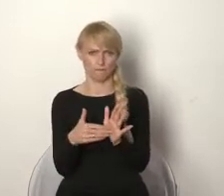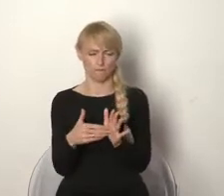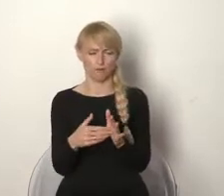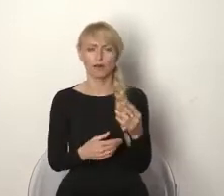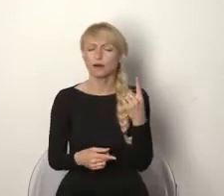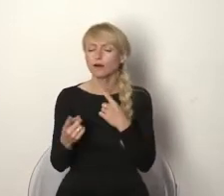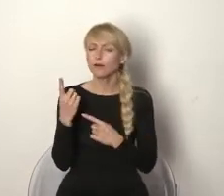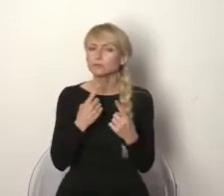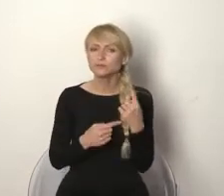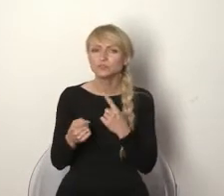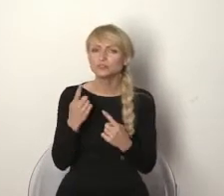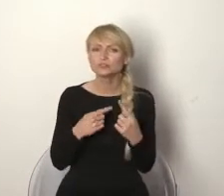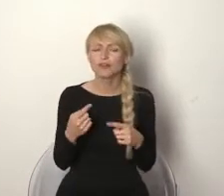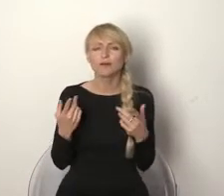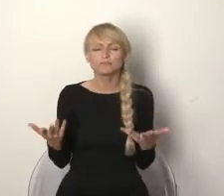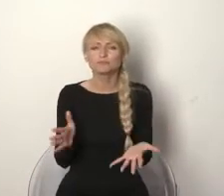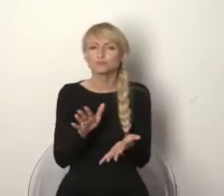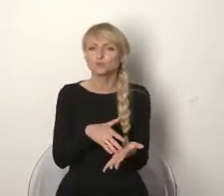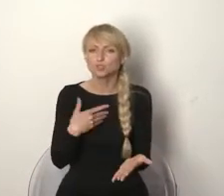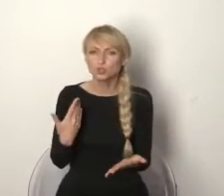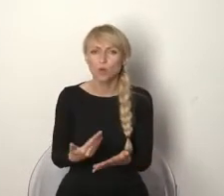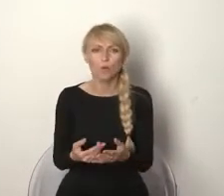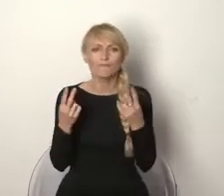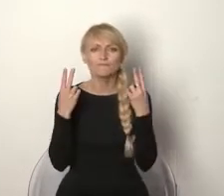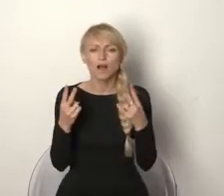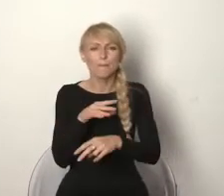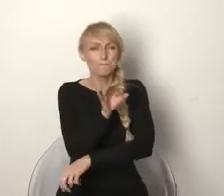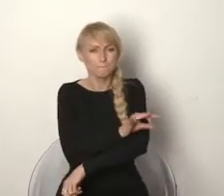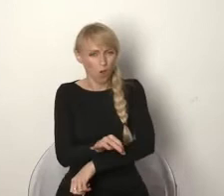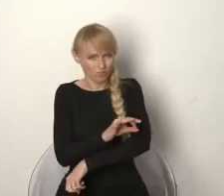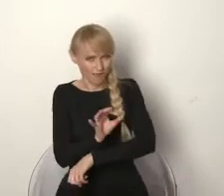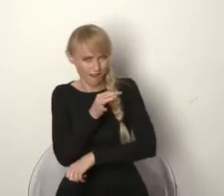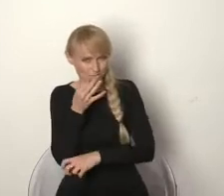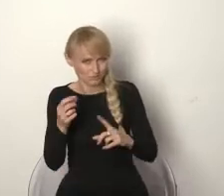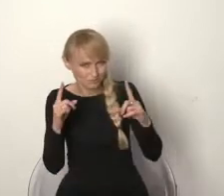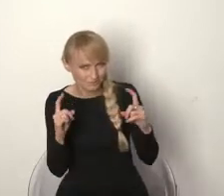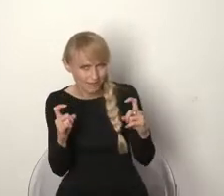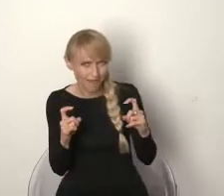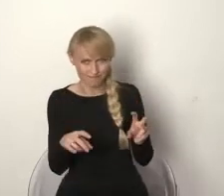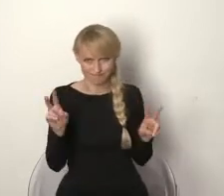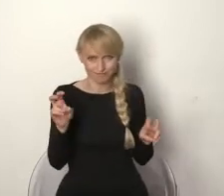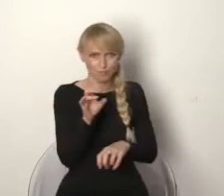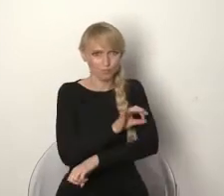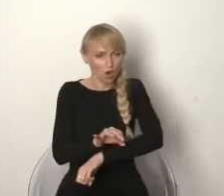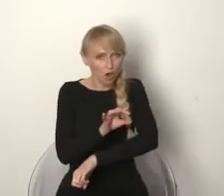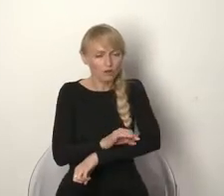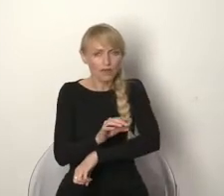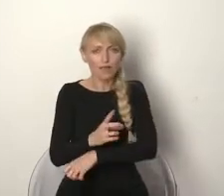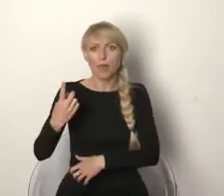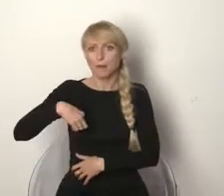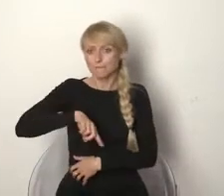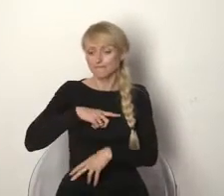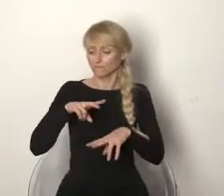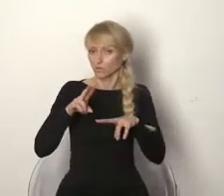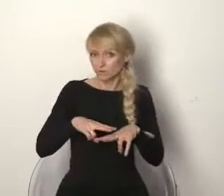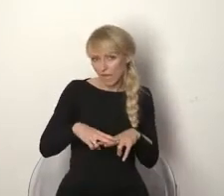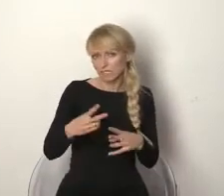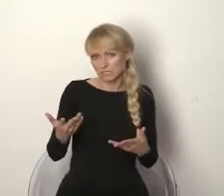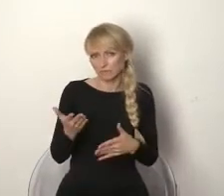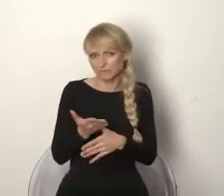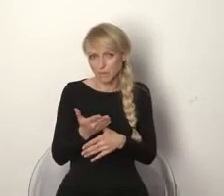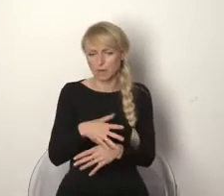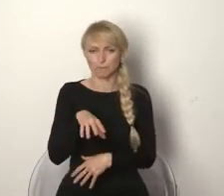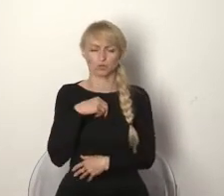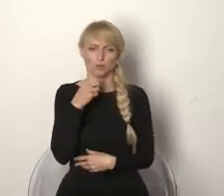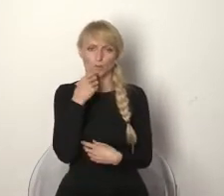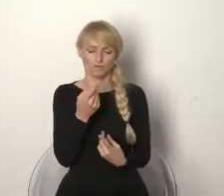najlepszą takim przykładem tego jest właśnie ten projekt Moda na lepszy start, gdzie mogliśmy sami jako firma powiedzieć, jako fundacja, no